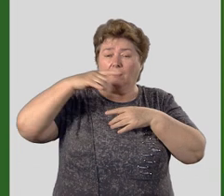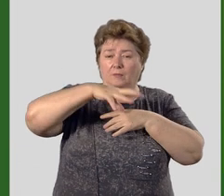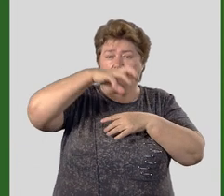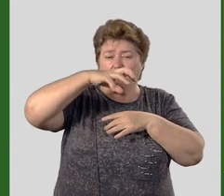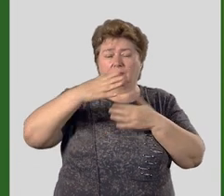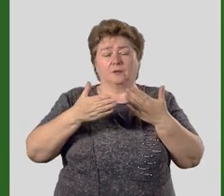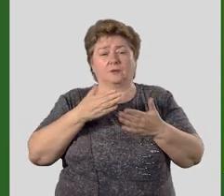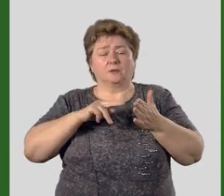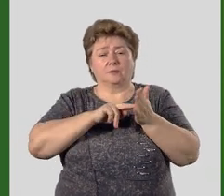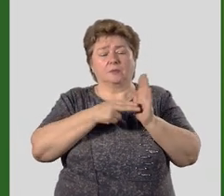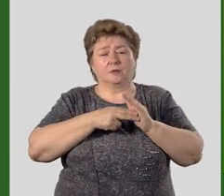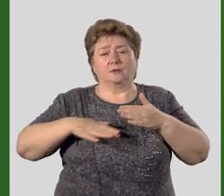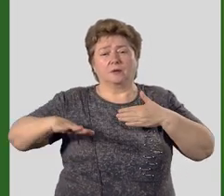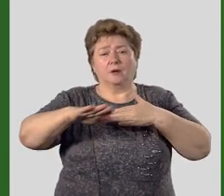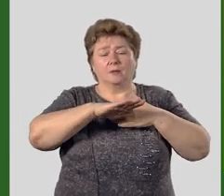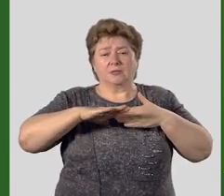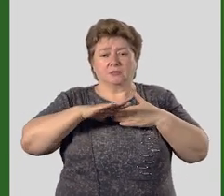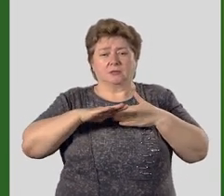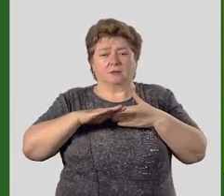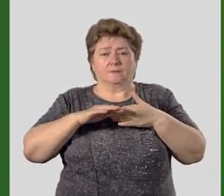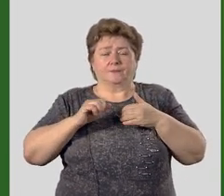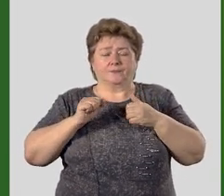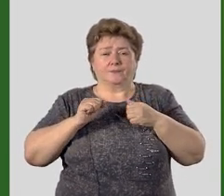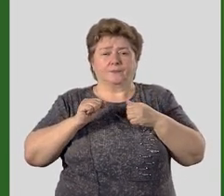аэрофотоснимок или план местности?